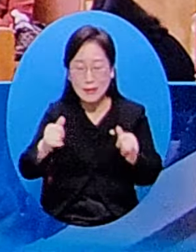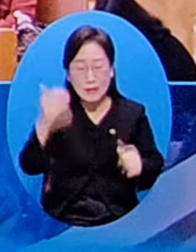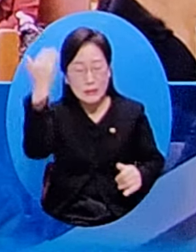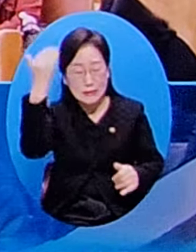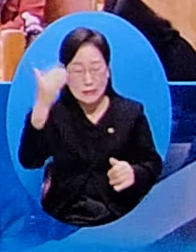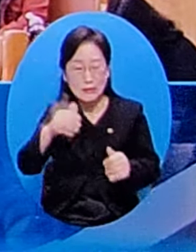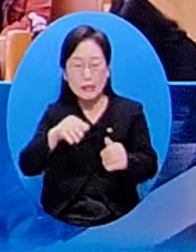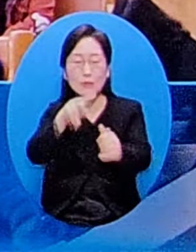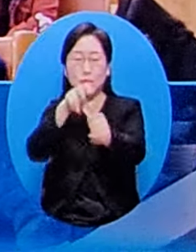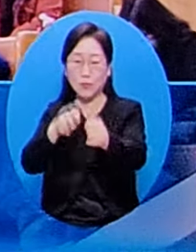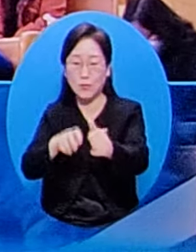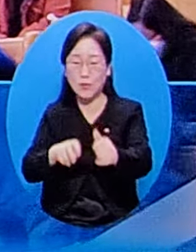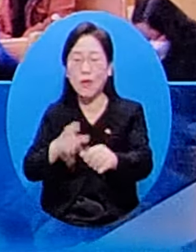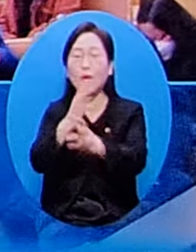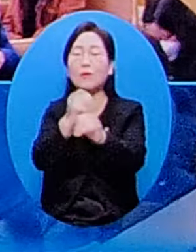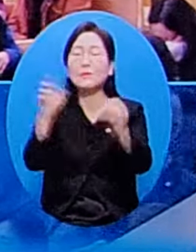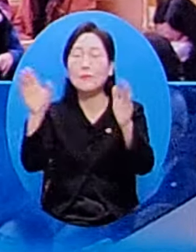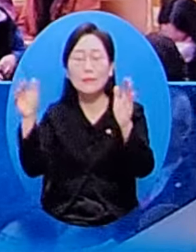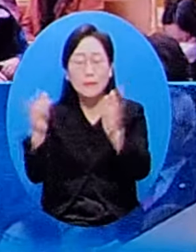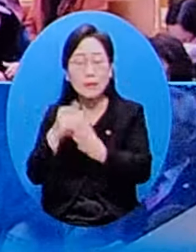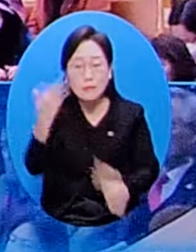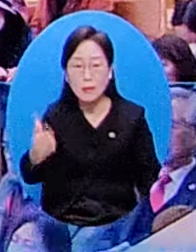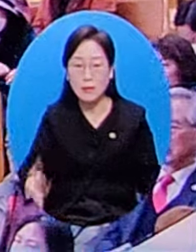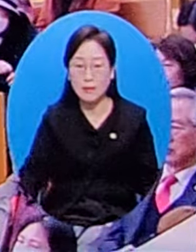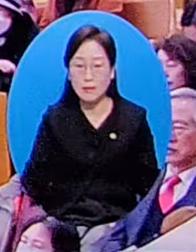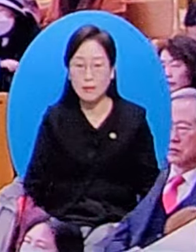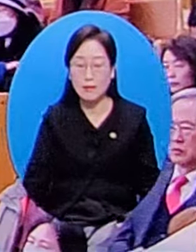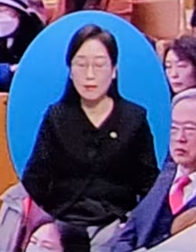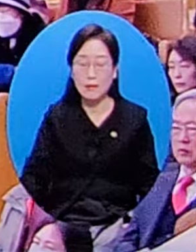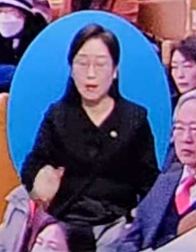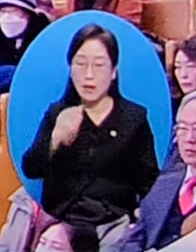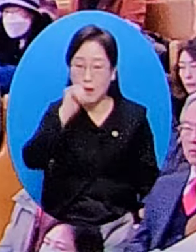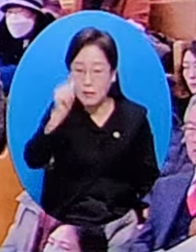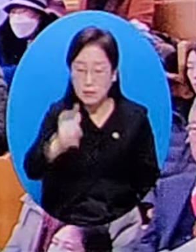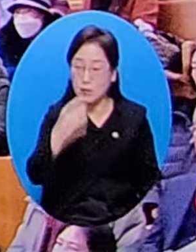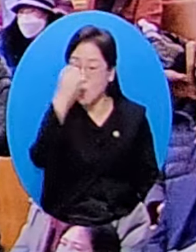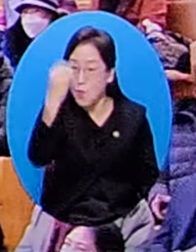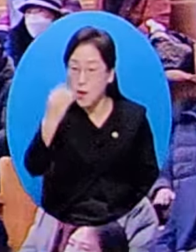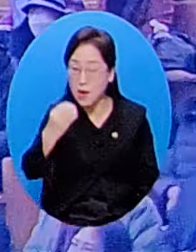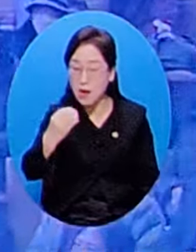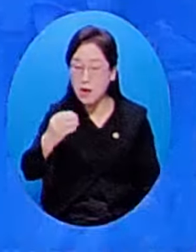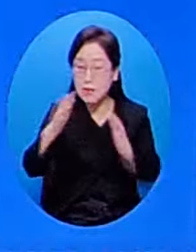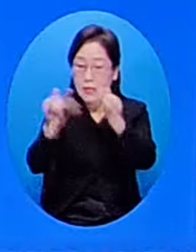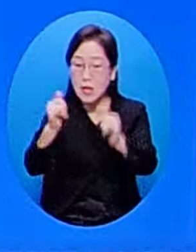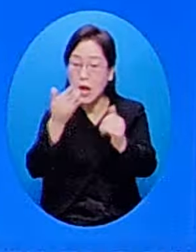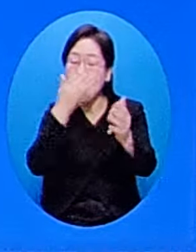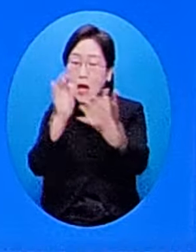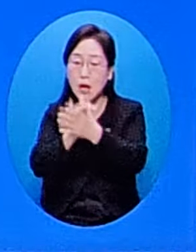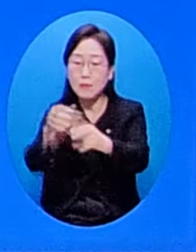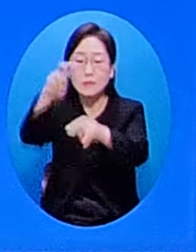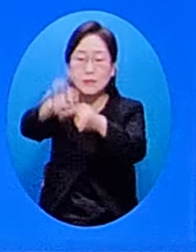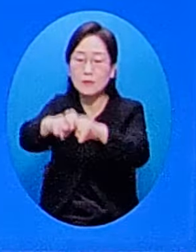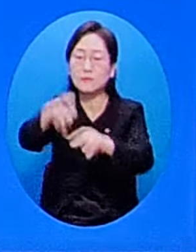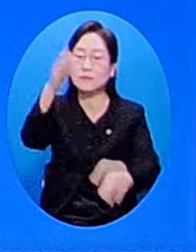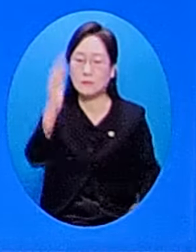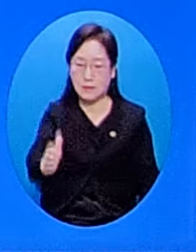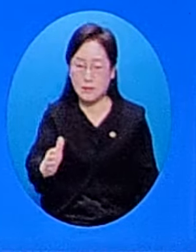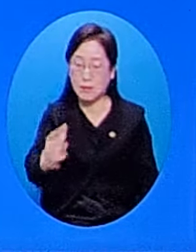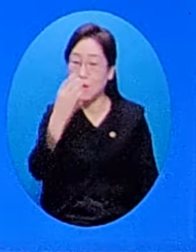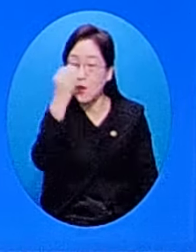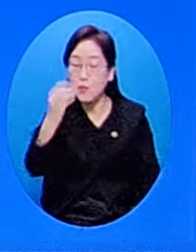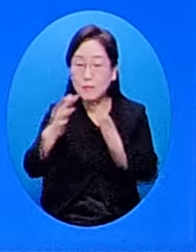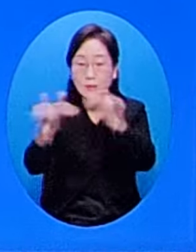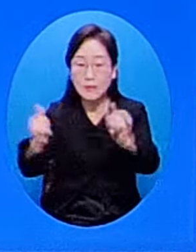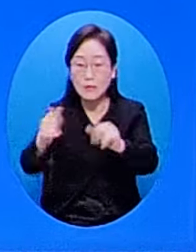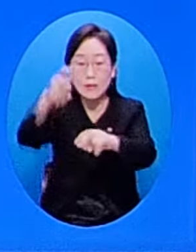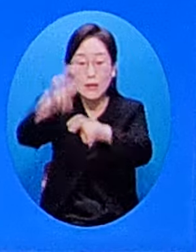때까지 하겠느냐 이렇게 말씀하고 있습니다. 어떤 경우에도 오만한 자들의 자리에 같이 앉아있으면 안 됩니다. 오만한 자리에